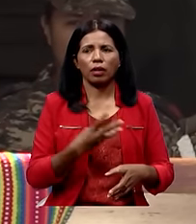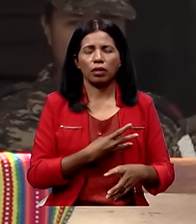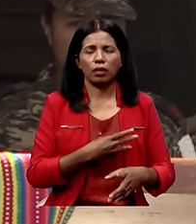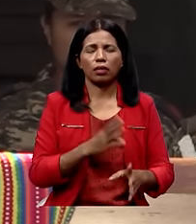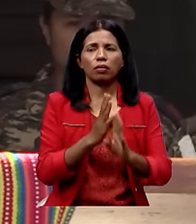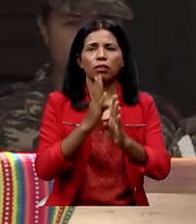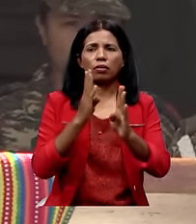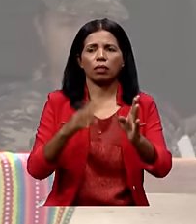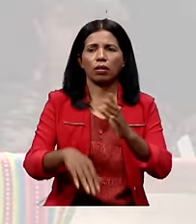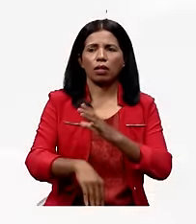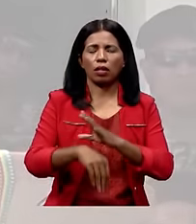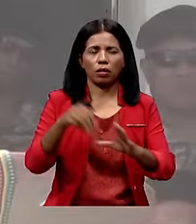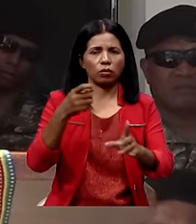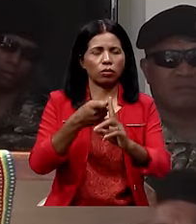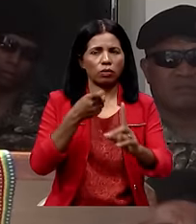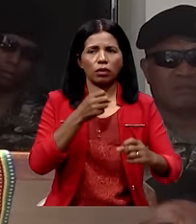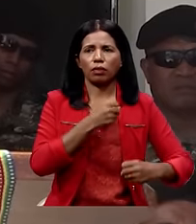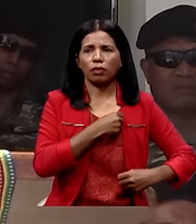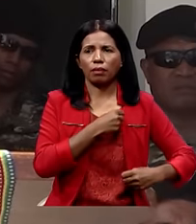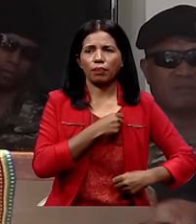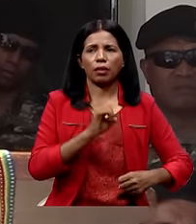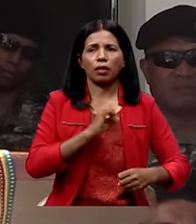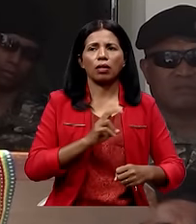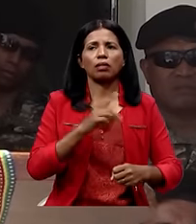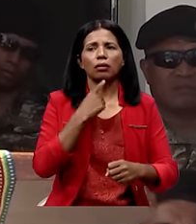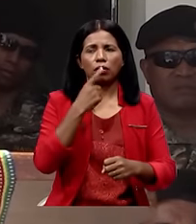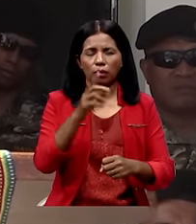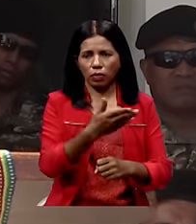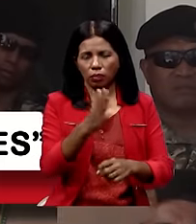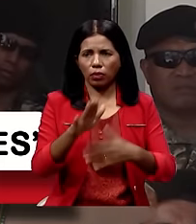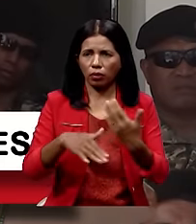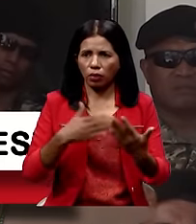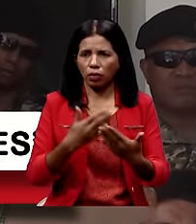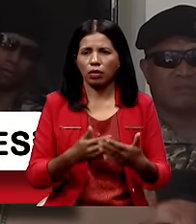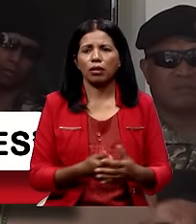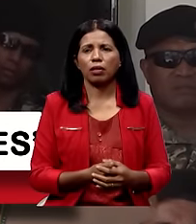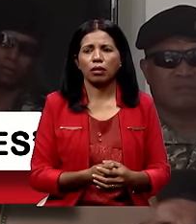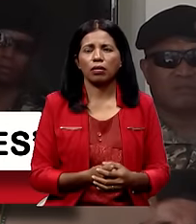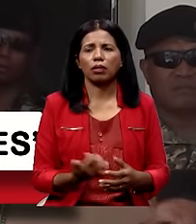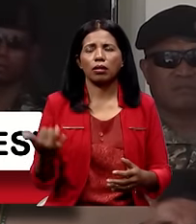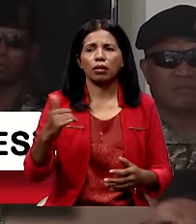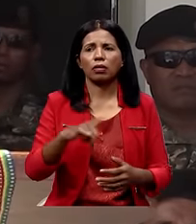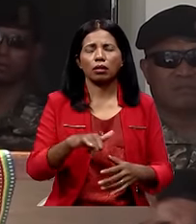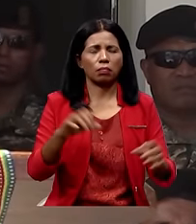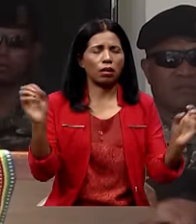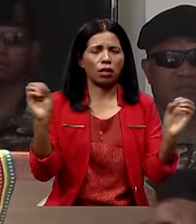para sai usi fordoro. Obrigado. Au, aproveita di hamba ibu sirrema kat sirrema kelaiha